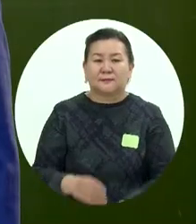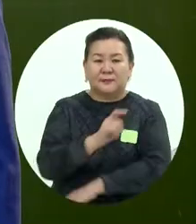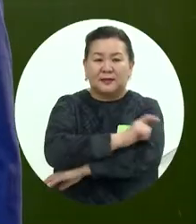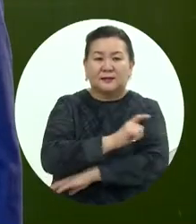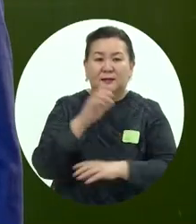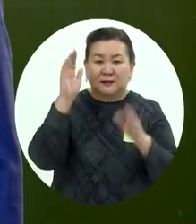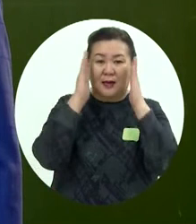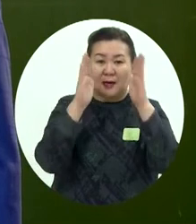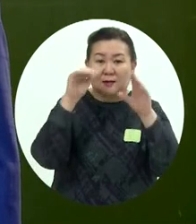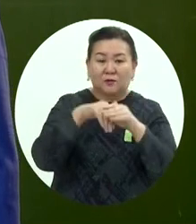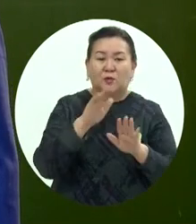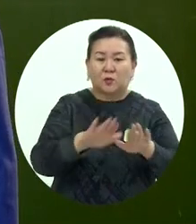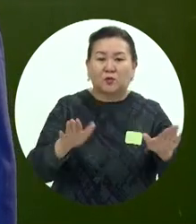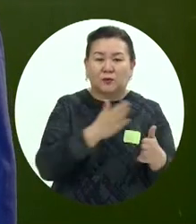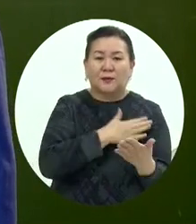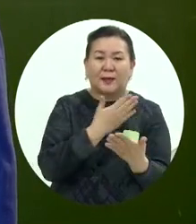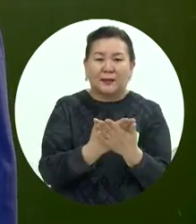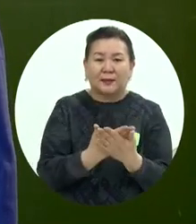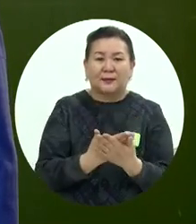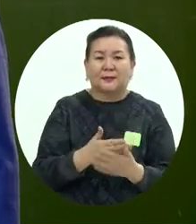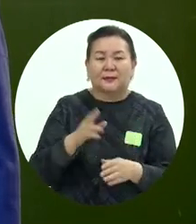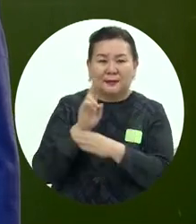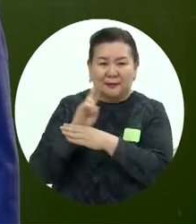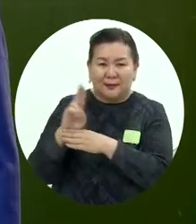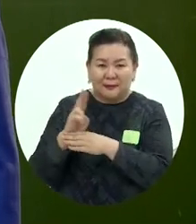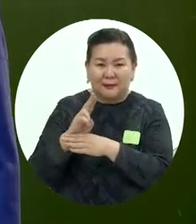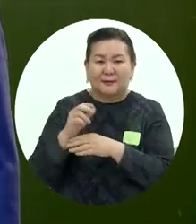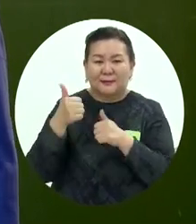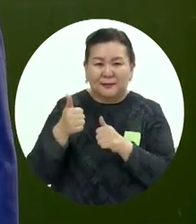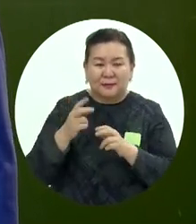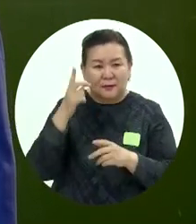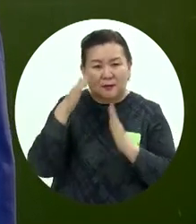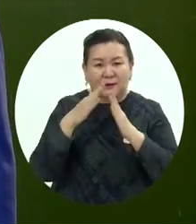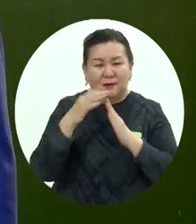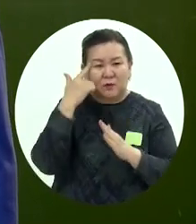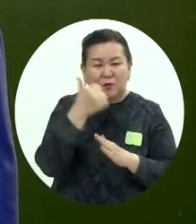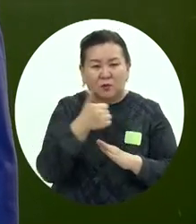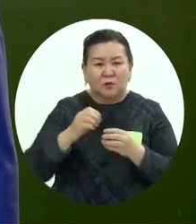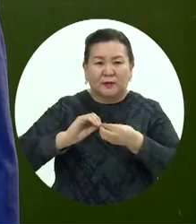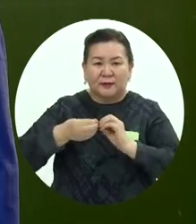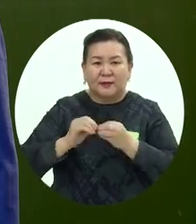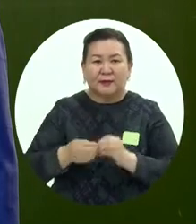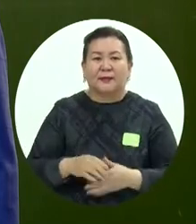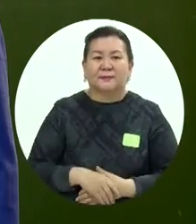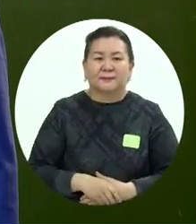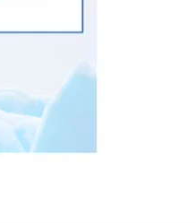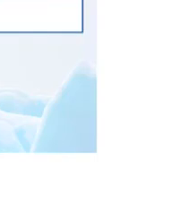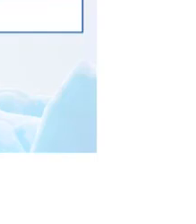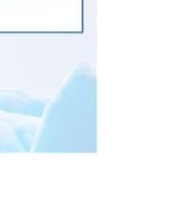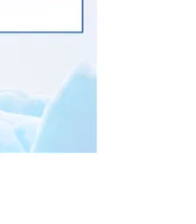За, хичээлдээ анхааралтай оролцсон хүүхдүүдэд баярлалаа. Дасгал хөдөлгөөнийг гэртээ өдөр бүр заавал хийж хэвшээрэй.